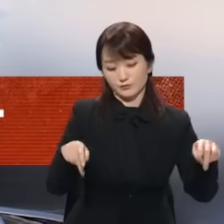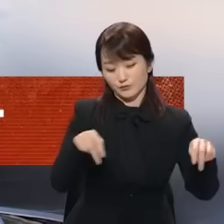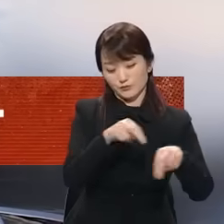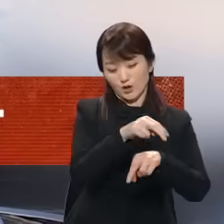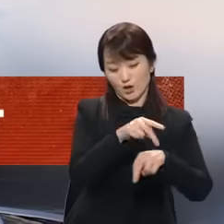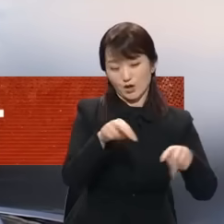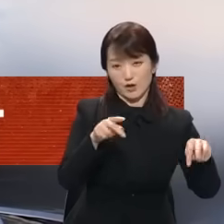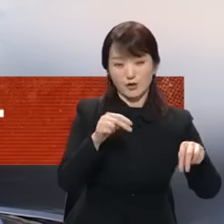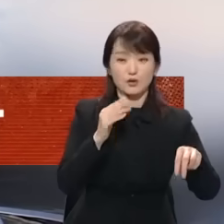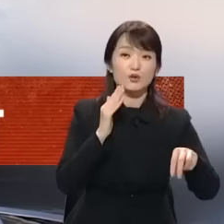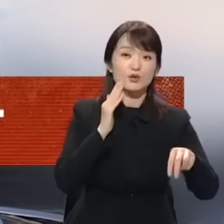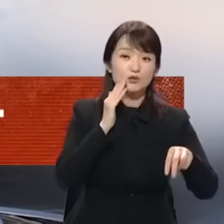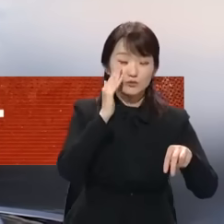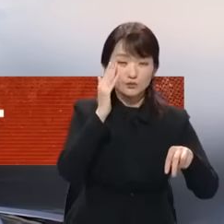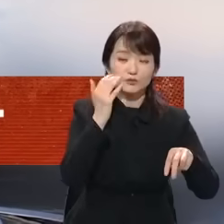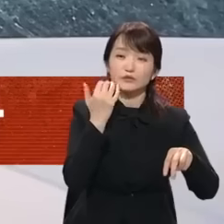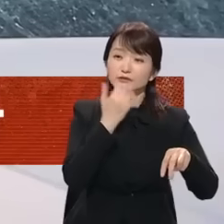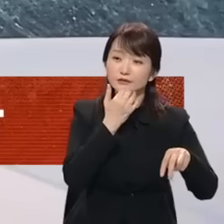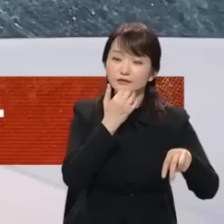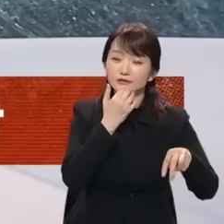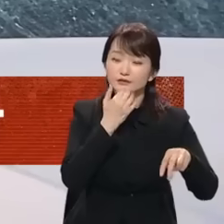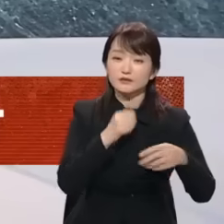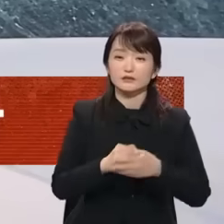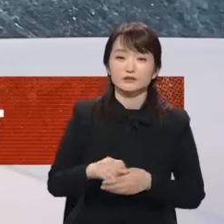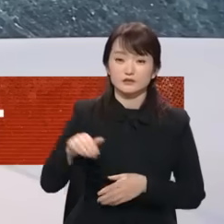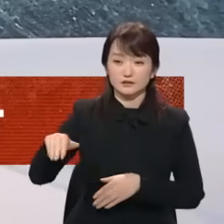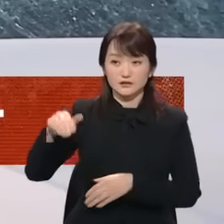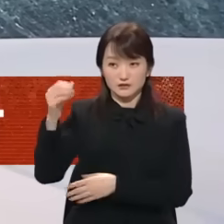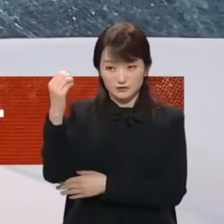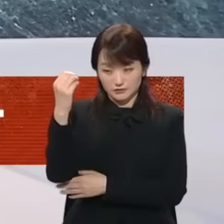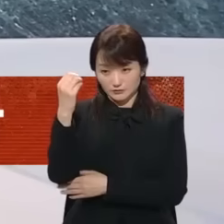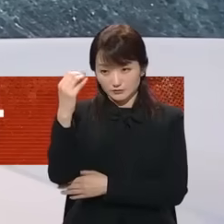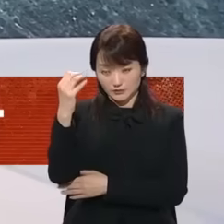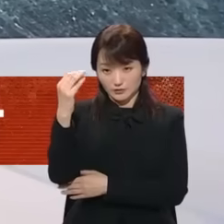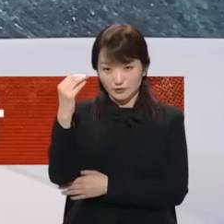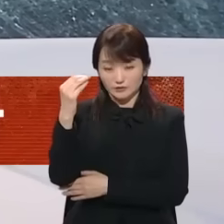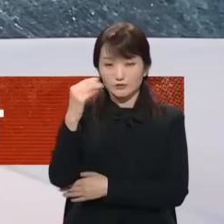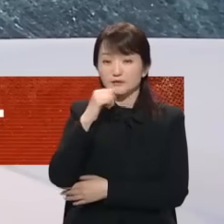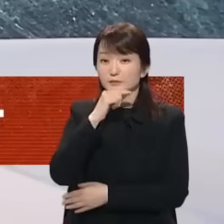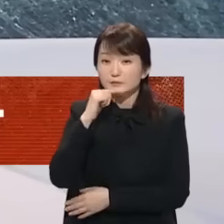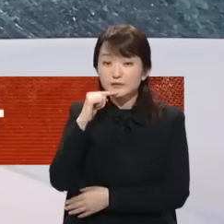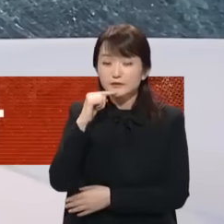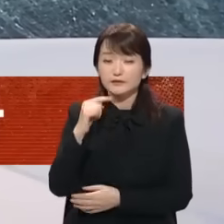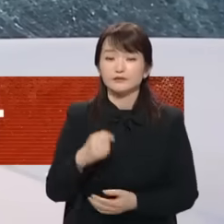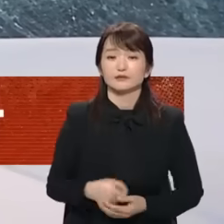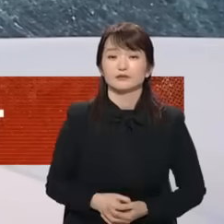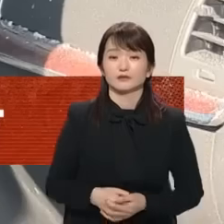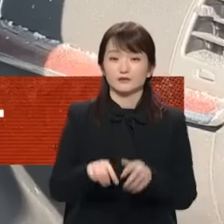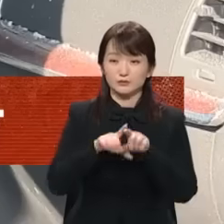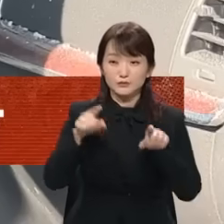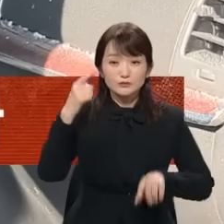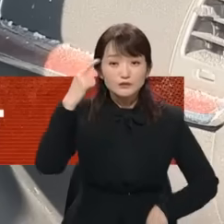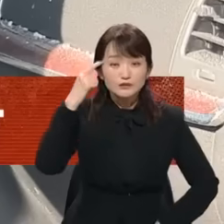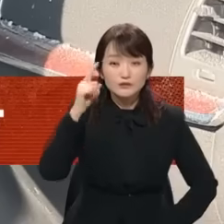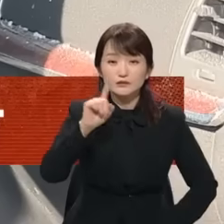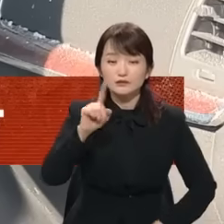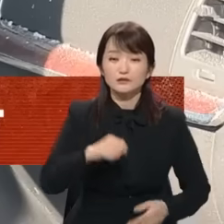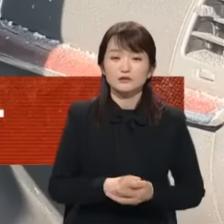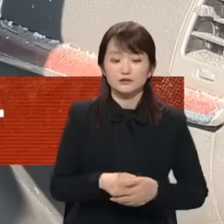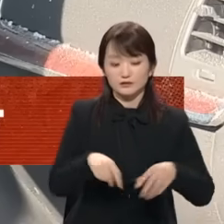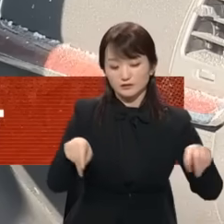신호였고 차량 신호는 적색입니다 그러면 일반적인 상식으로 봤을 때 그 길을 건너는